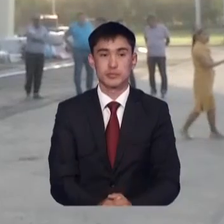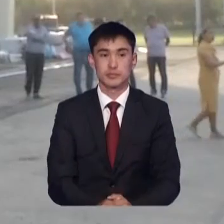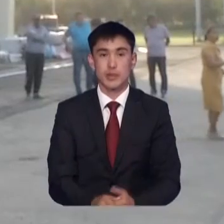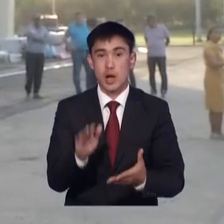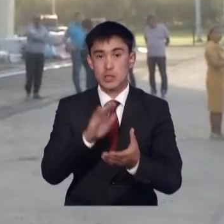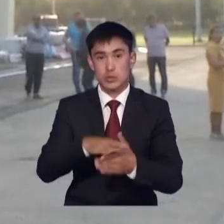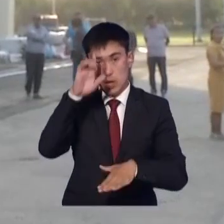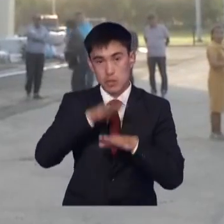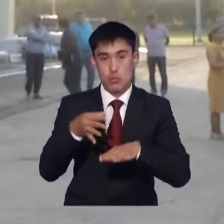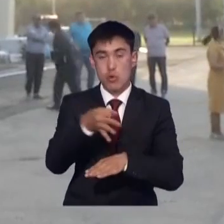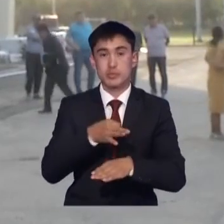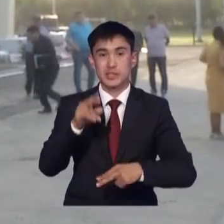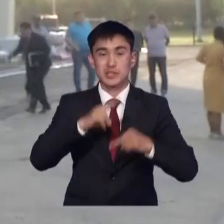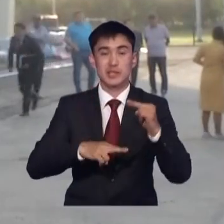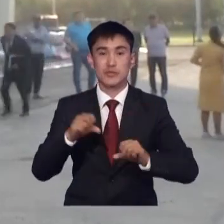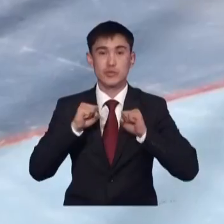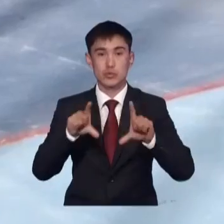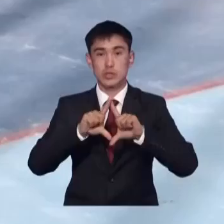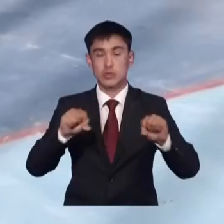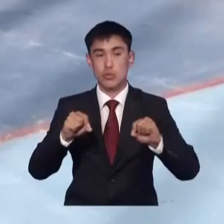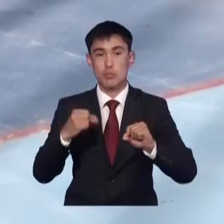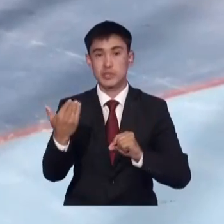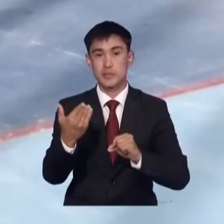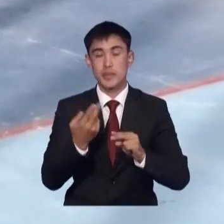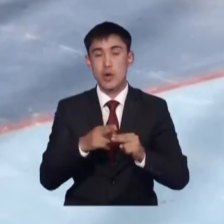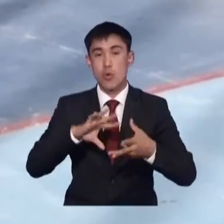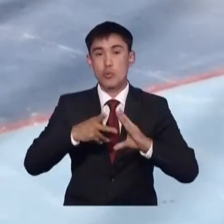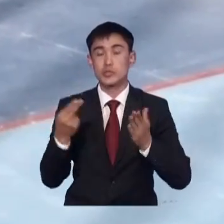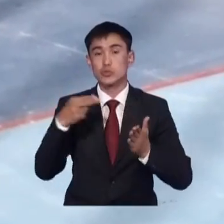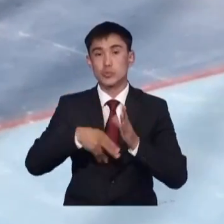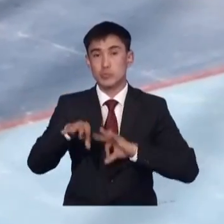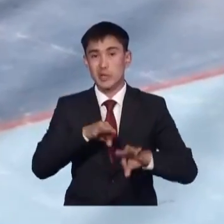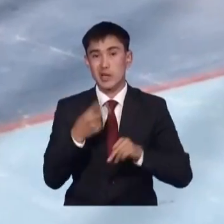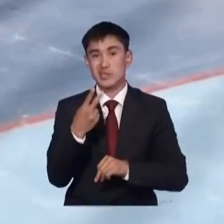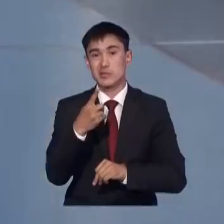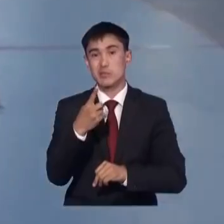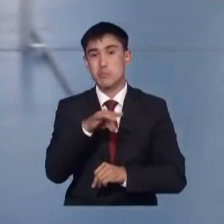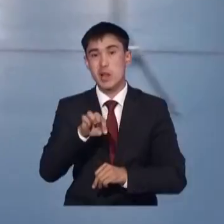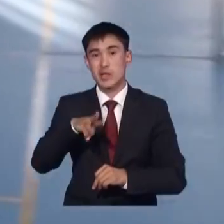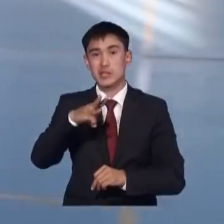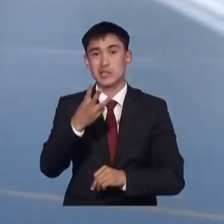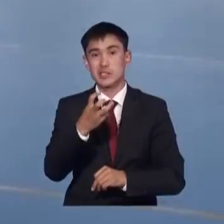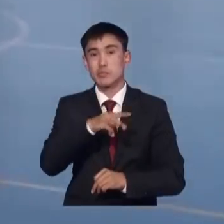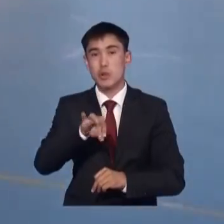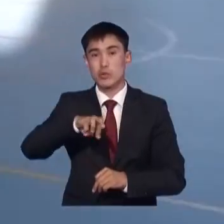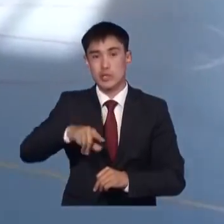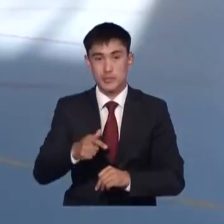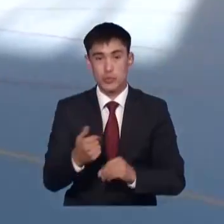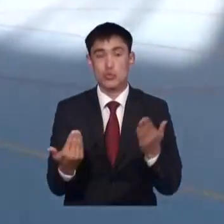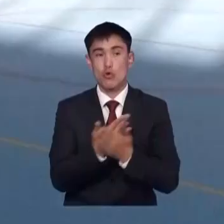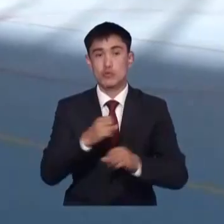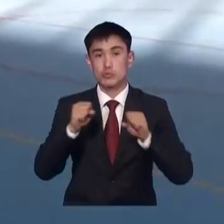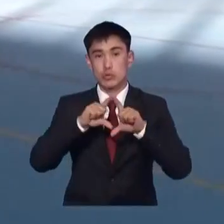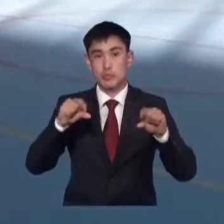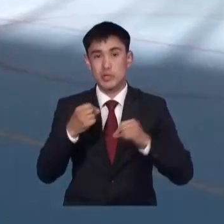ознакомился Аким области и со строительством физкультурно-оздоровительного комплекса общая стоимость проекта 1 мрд 300 млн тенге новый современный спортивный